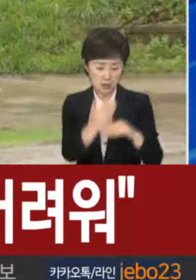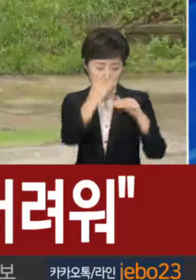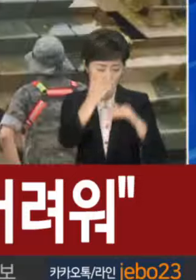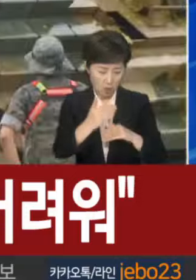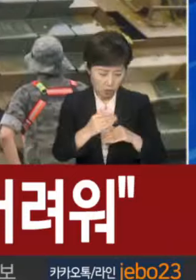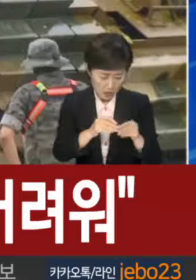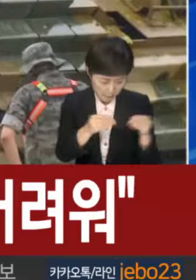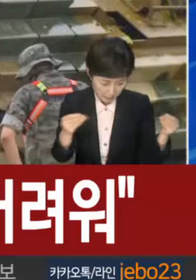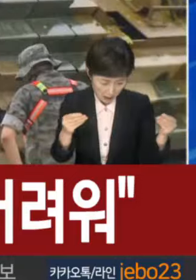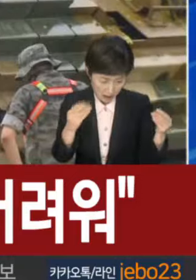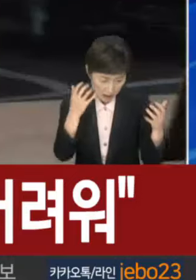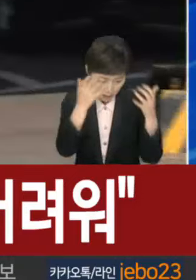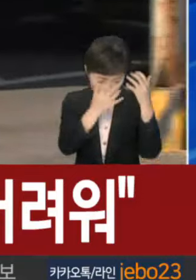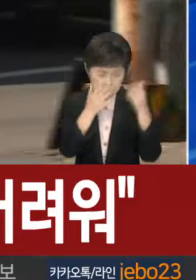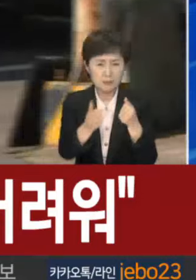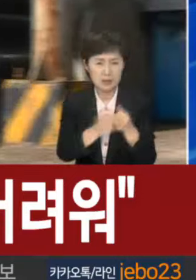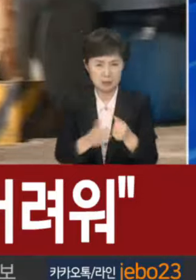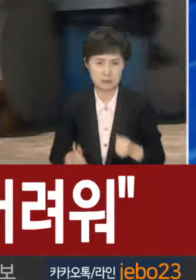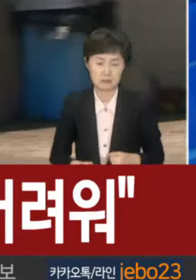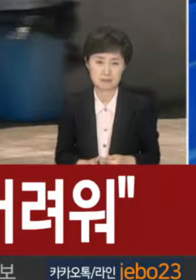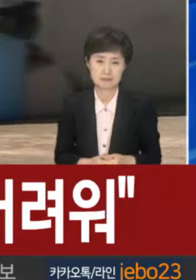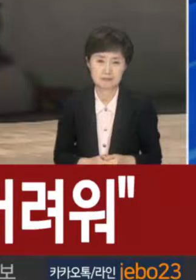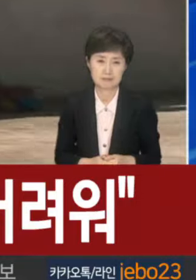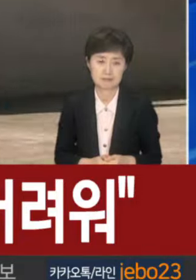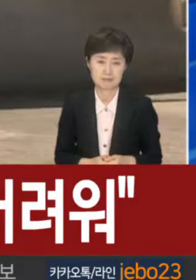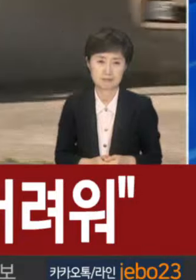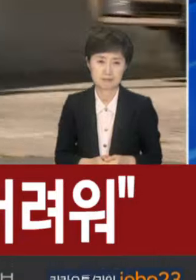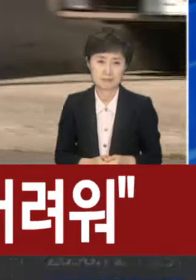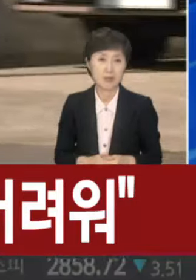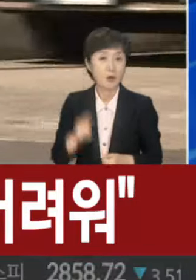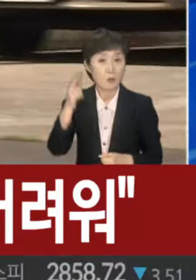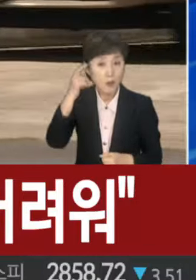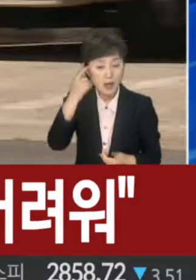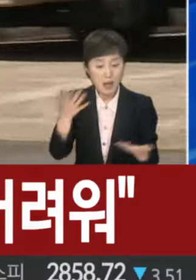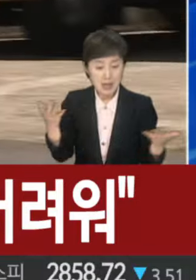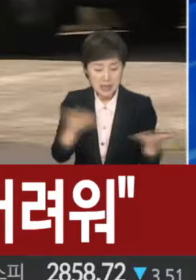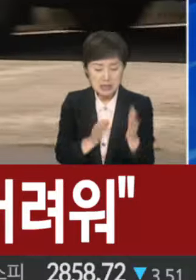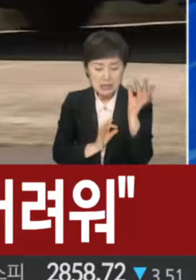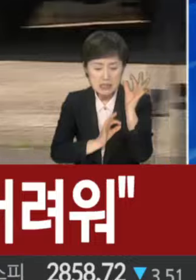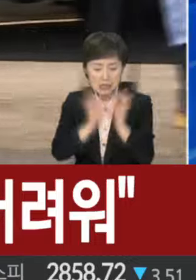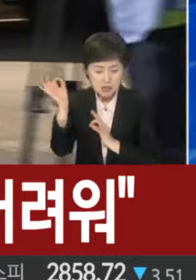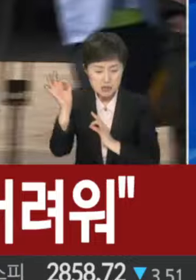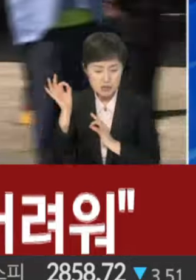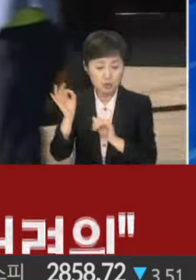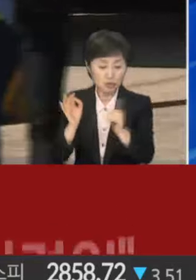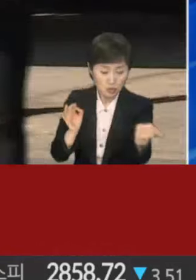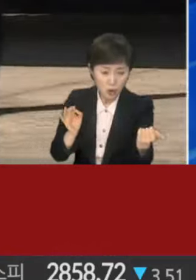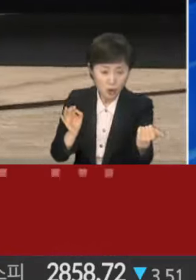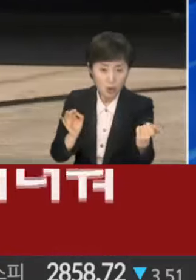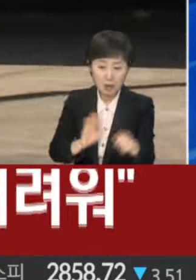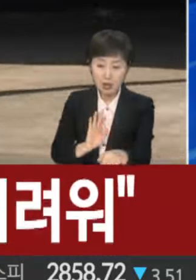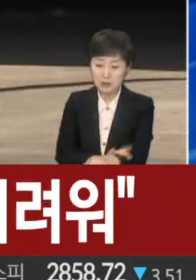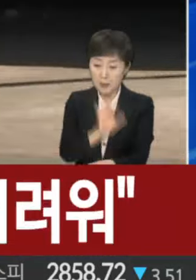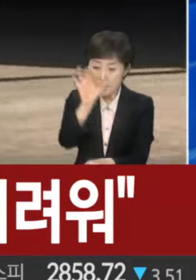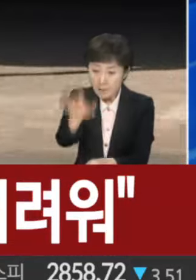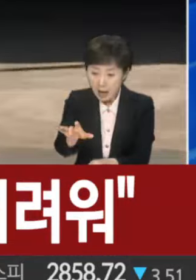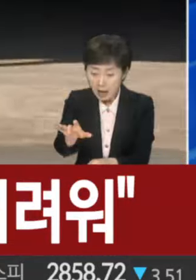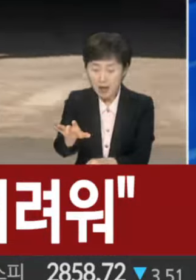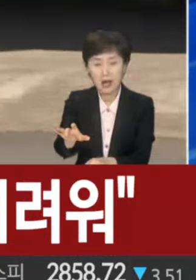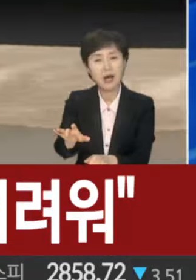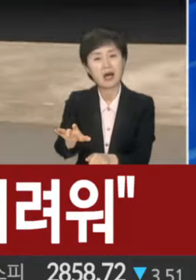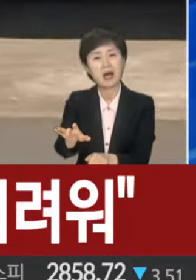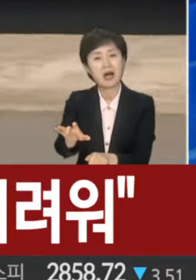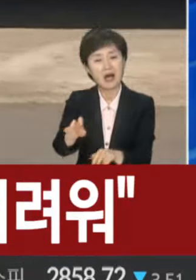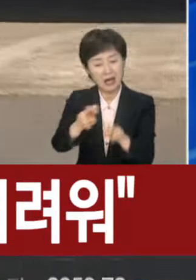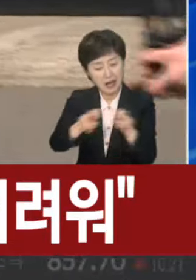것을 뜻합니다. 계속 여지가 좀 있다는 얘기죠. 그렇습니다. 다를 수 있다는 얘기죠. 그렇습니다. 이 업무상 과실 치사라는 것이 특히나 더 이 책임 범위를 과도하게 확대해서도 안